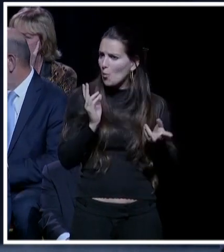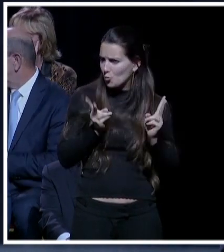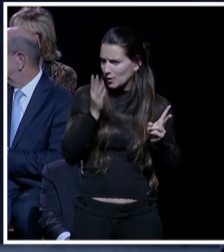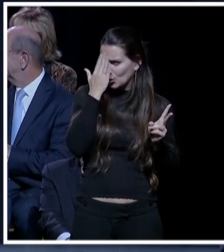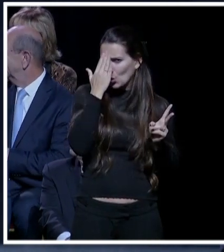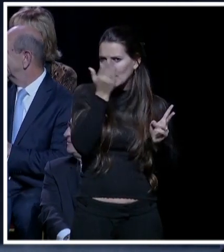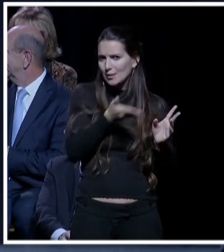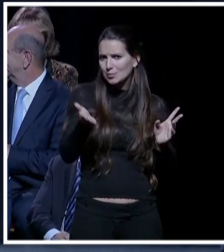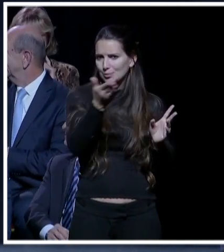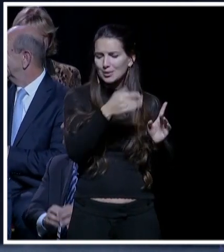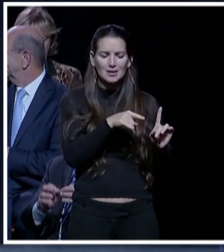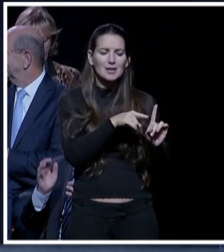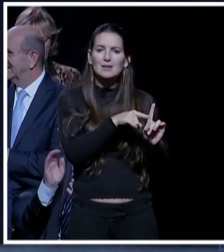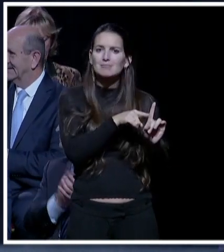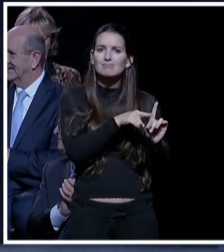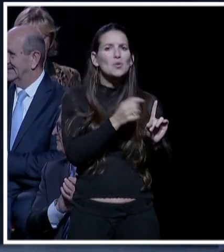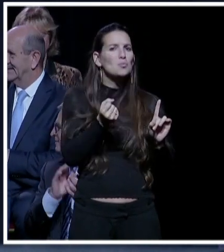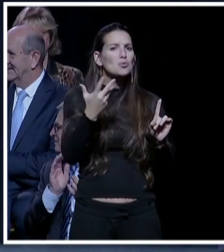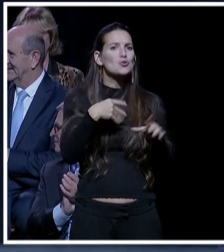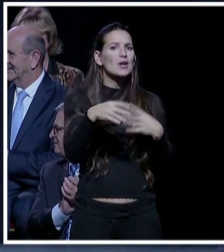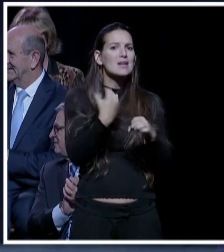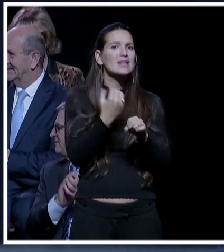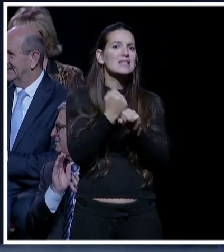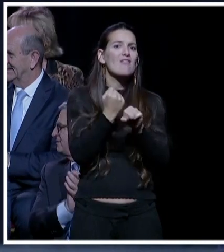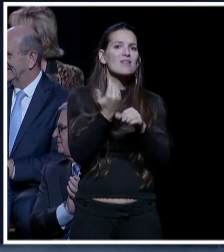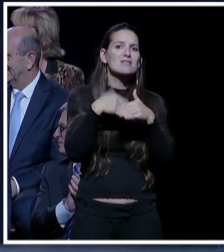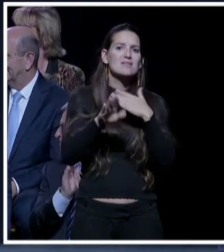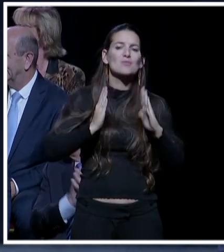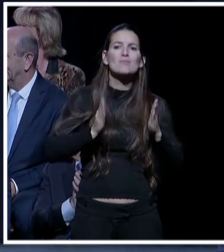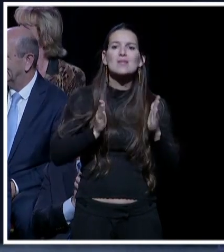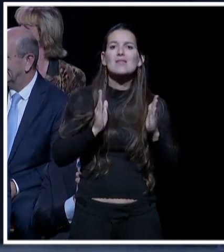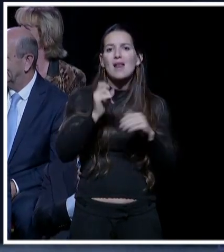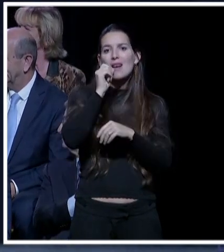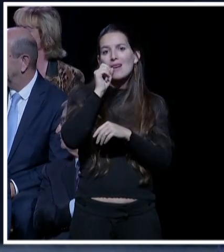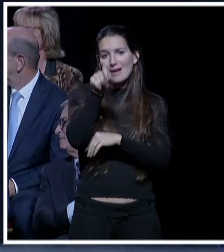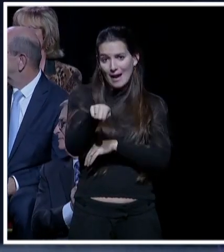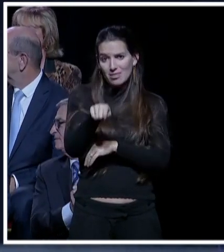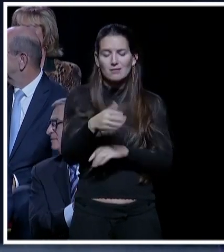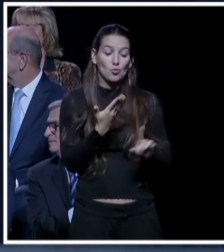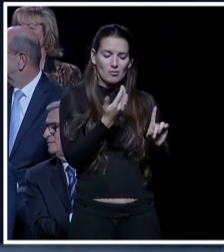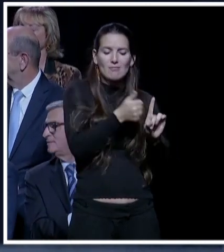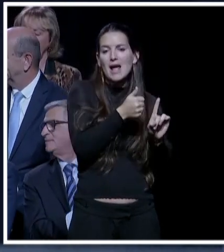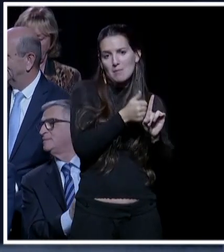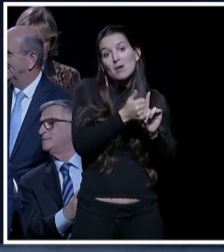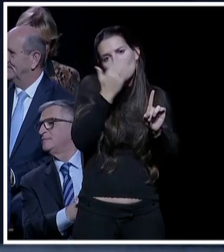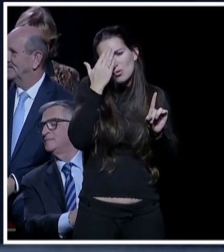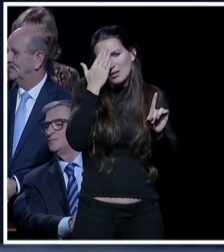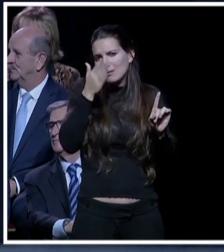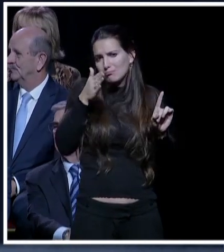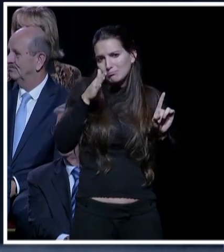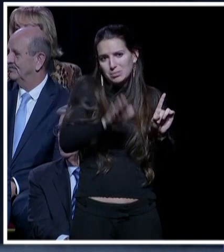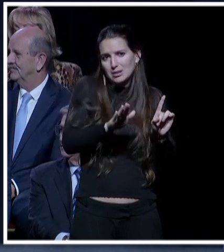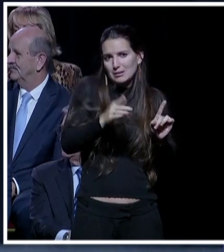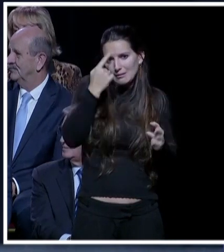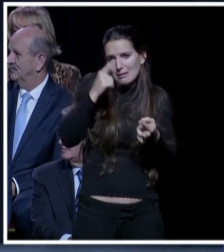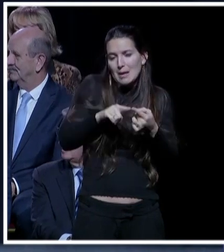vous connaissez, puisqu'elle a été de nombreuses années à l'hôpital de Cannes. Elle connaît parfaitement les problématiques de santé. Elle